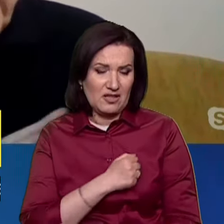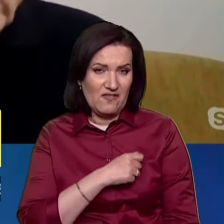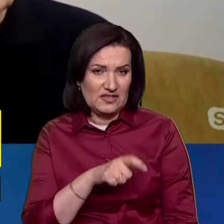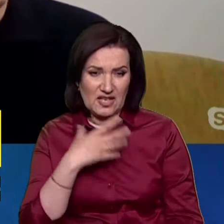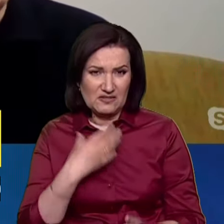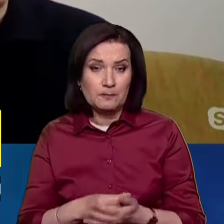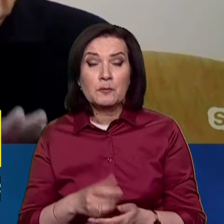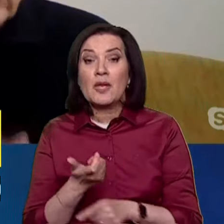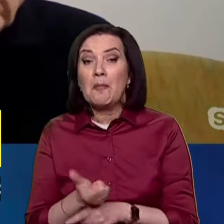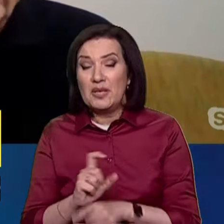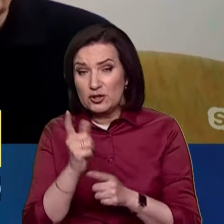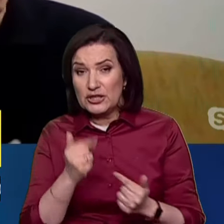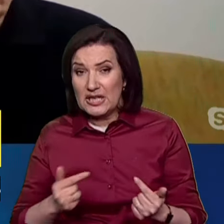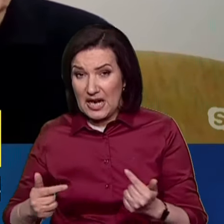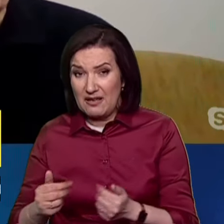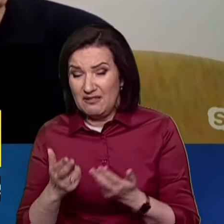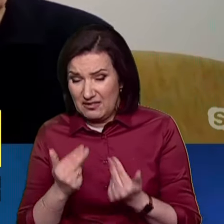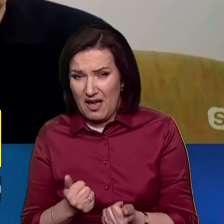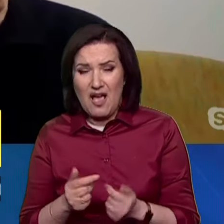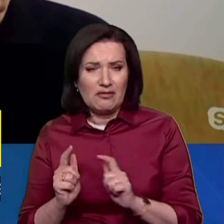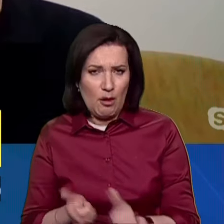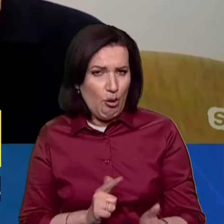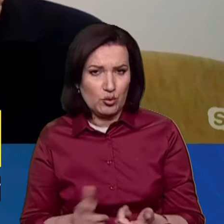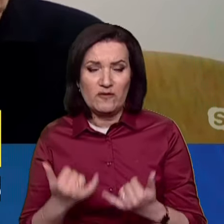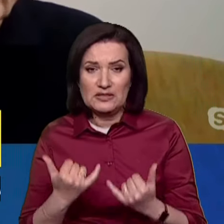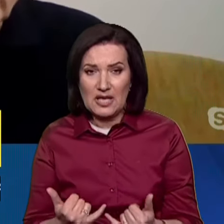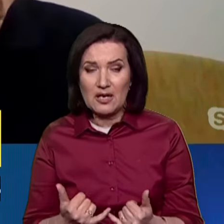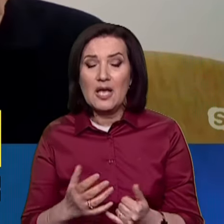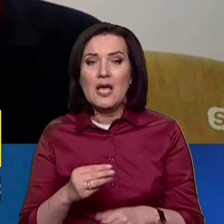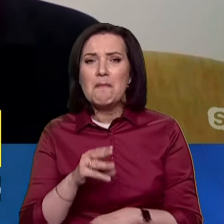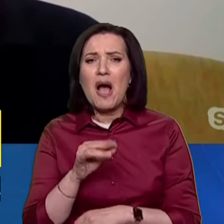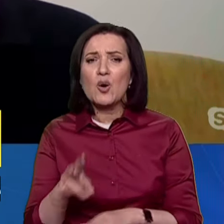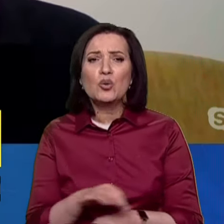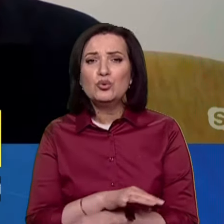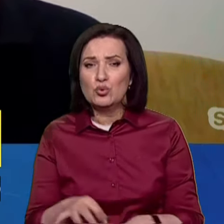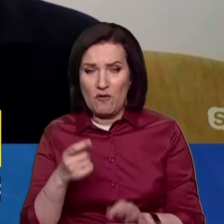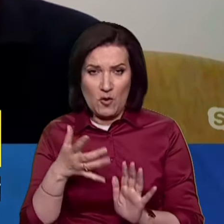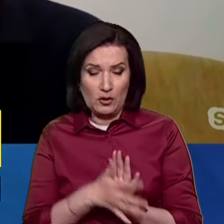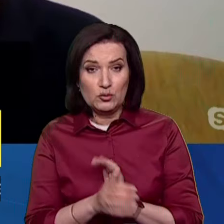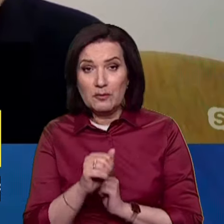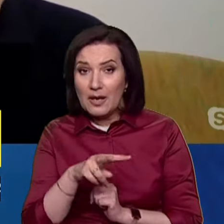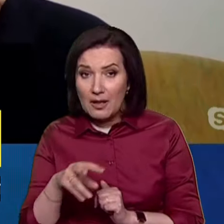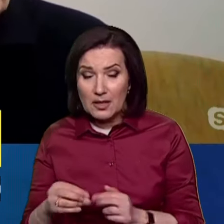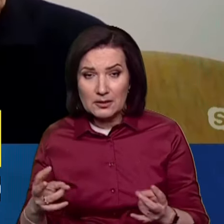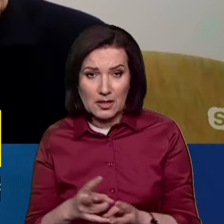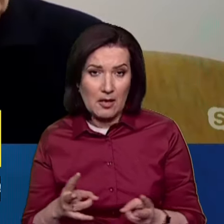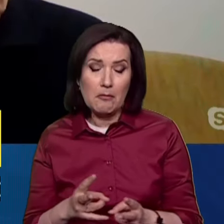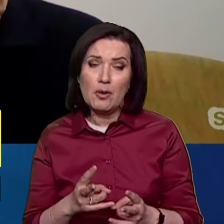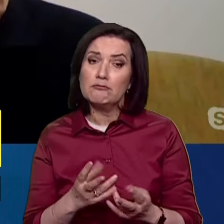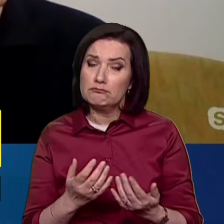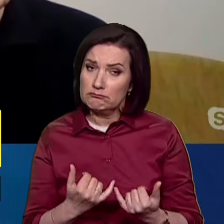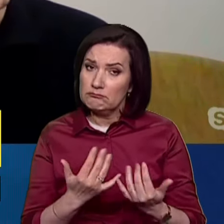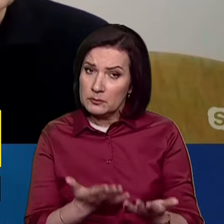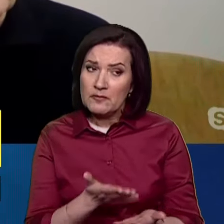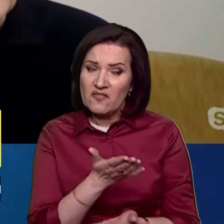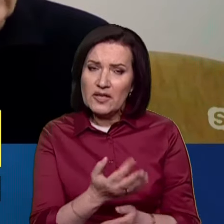війська. Більшість країн, очевидно, більшість країн не готові зараз. І Макрон це чудово розумів. Але треба віддати йому належне.